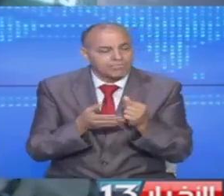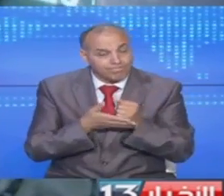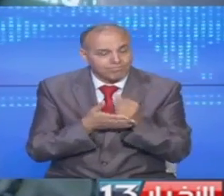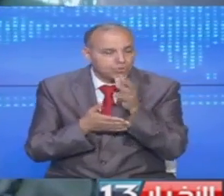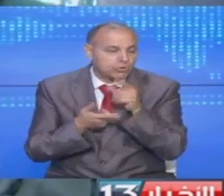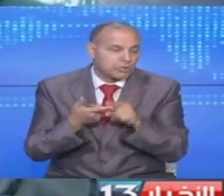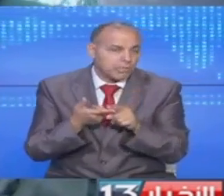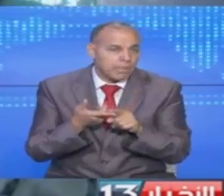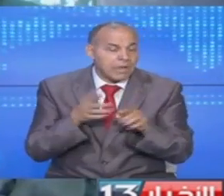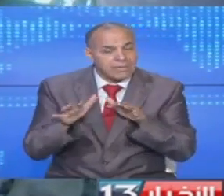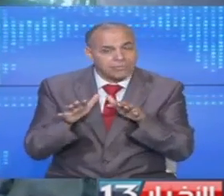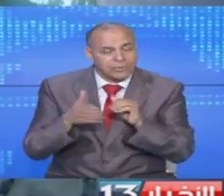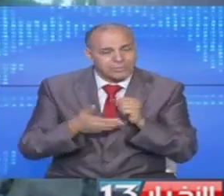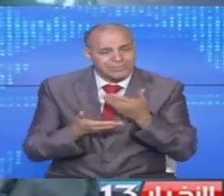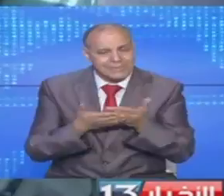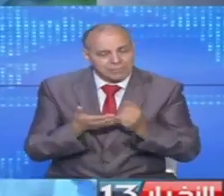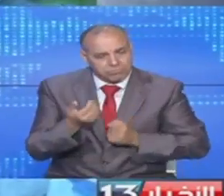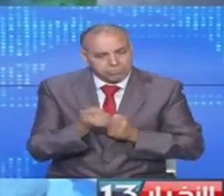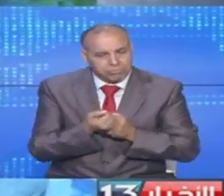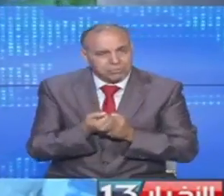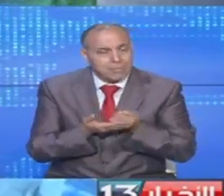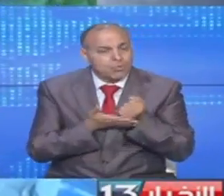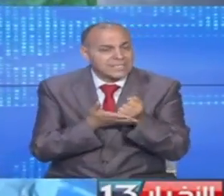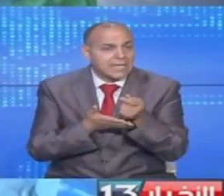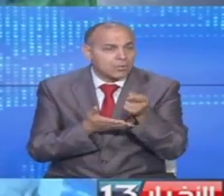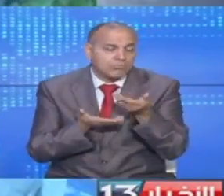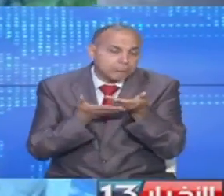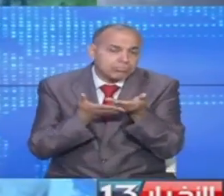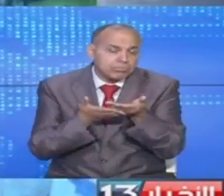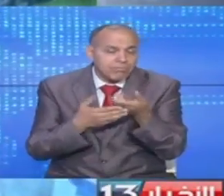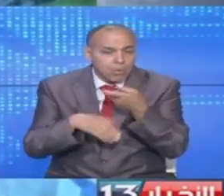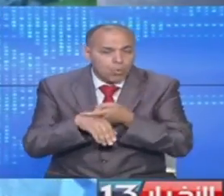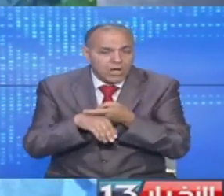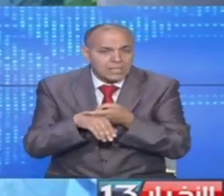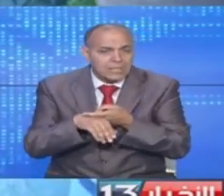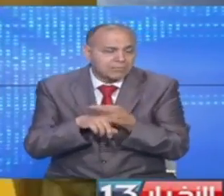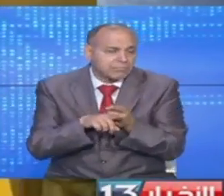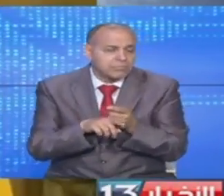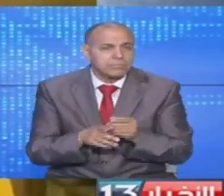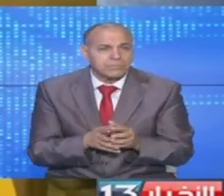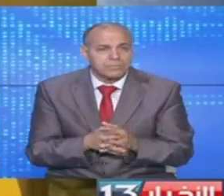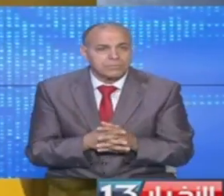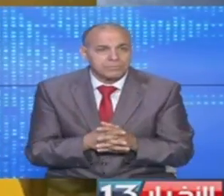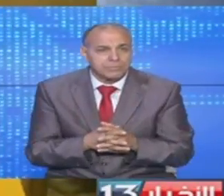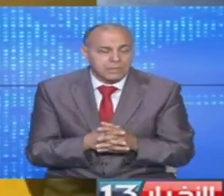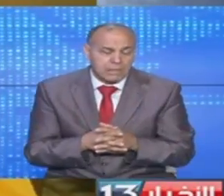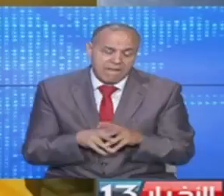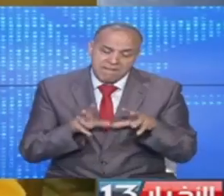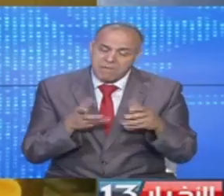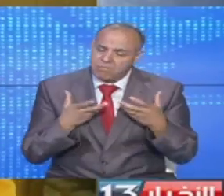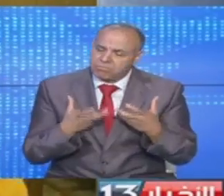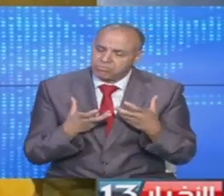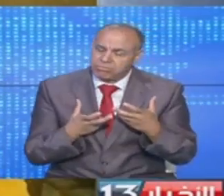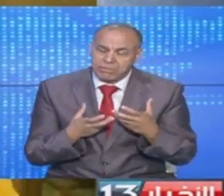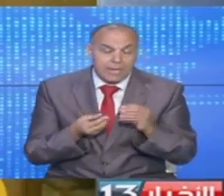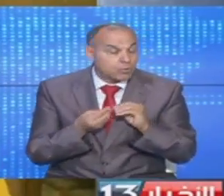المناسبات وسعيها لتيسير وصول هذه المساعدات لهم في وقت وجيز. محتاجين معناهم أكيد